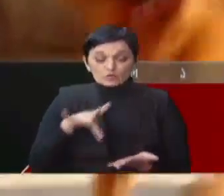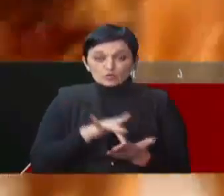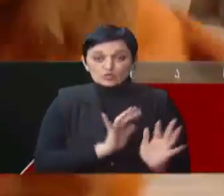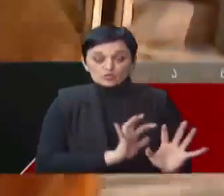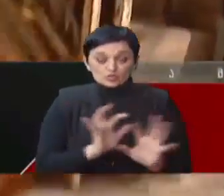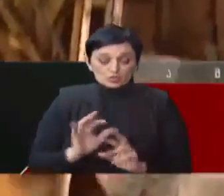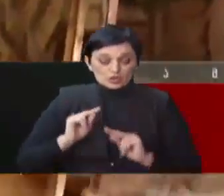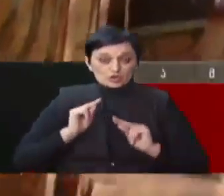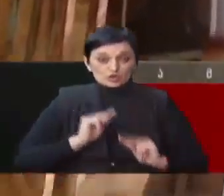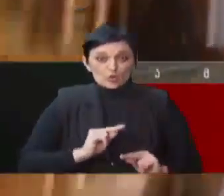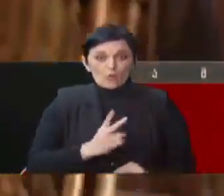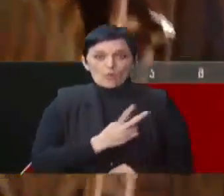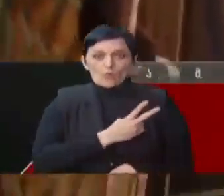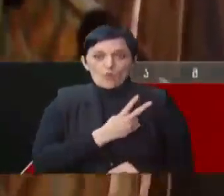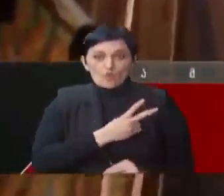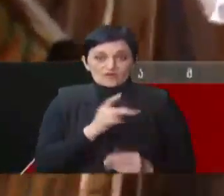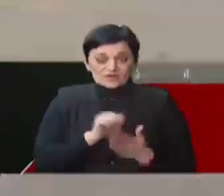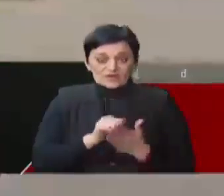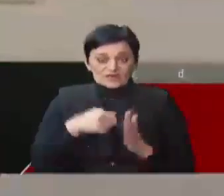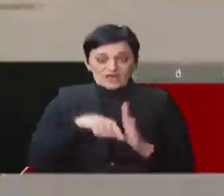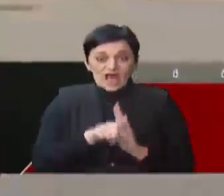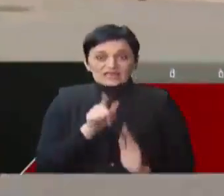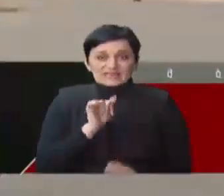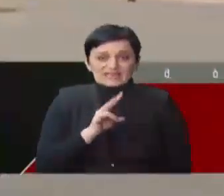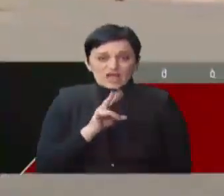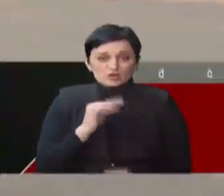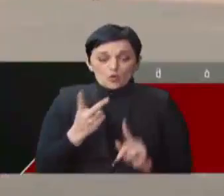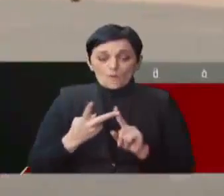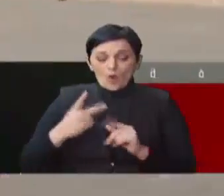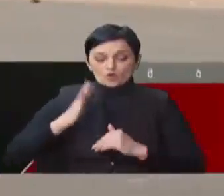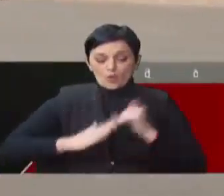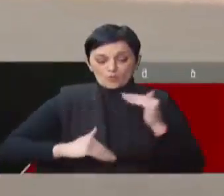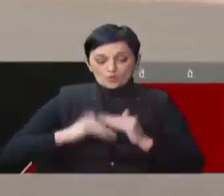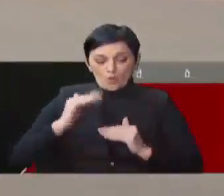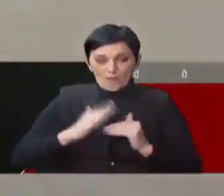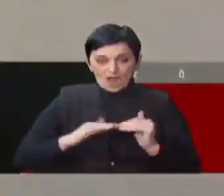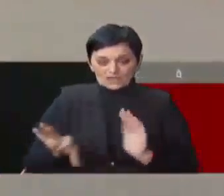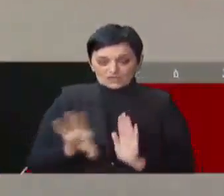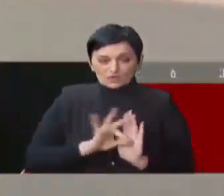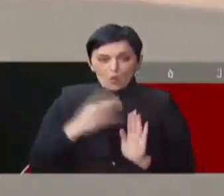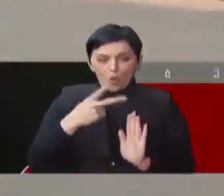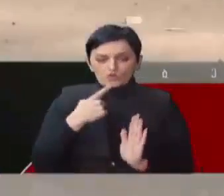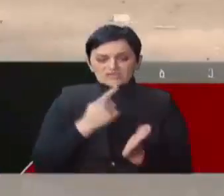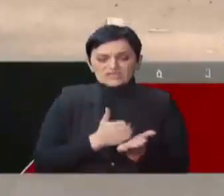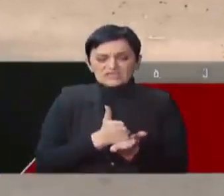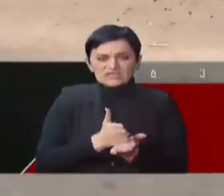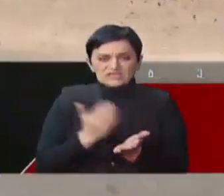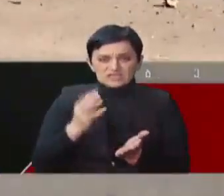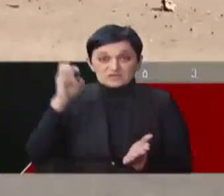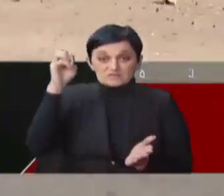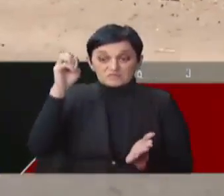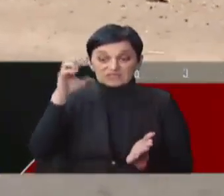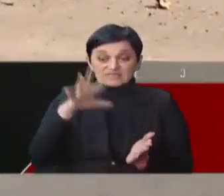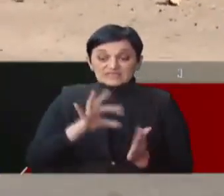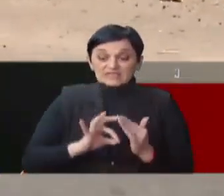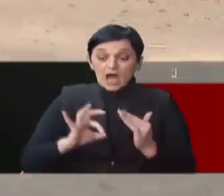და შრომის მოყვარეობა იყო ის, რის გამოც თინა გრიგალაშვილმა მეორე პროფესიად შეითავსა. უკვე 20 წელია მისი დღე მზის